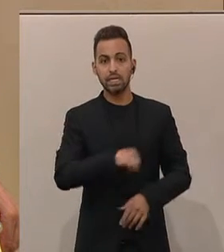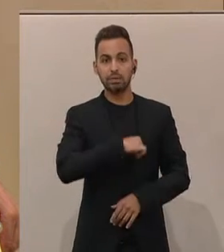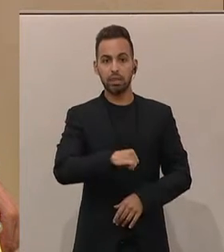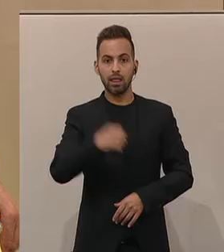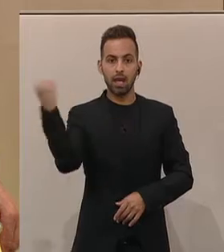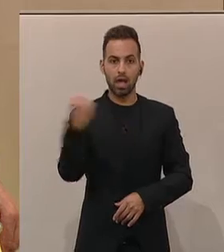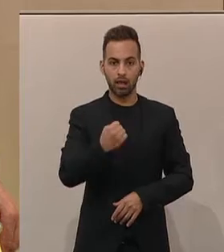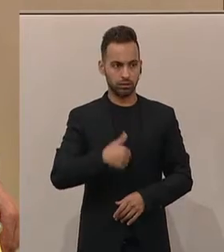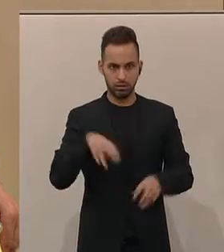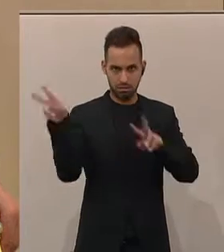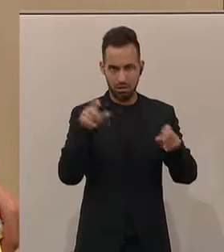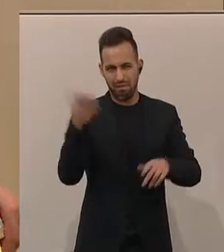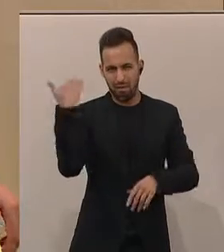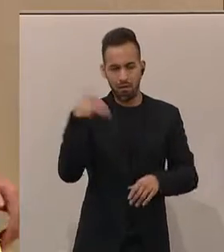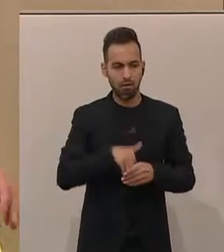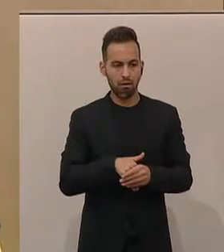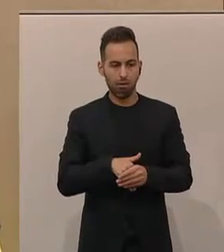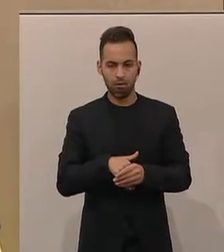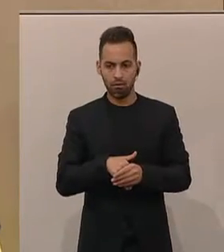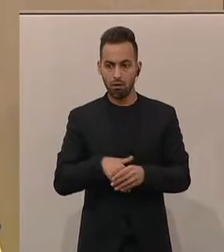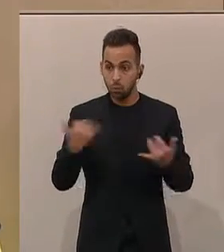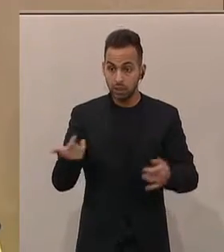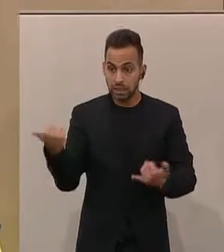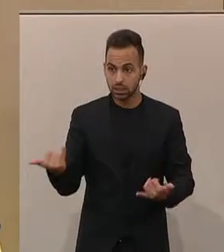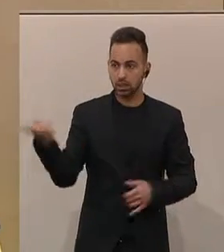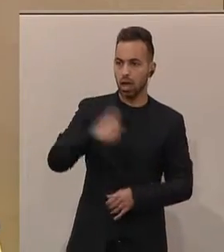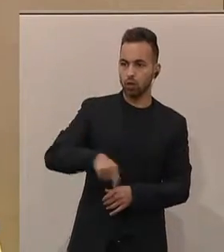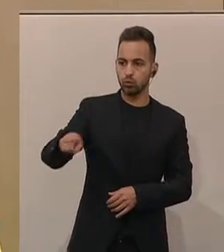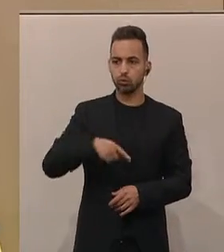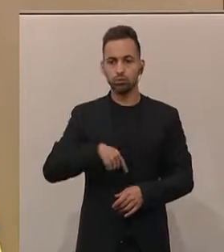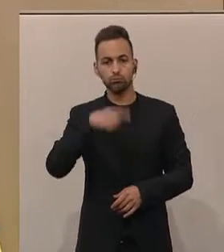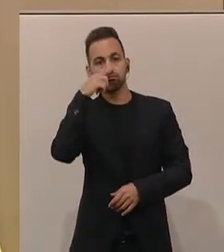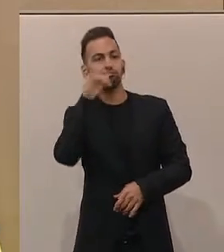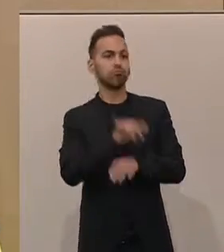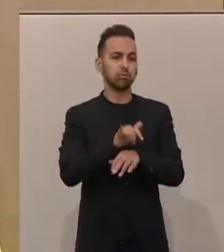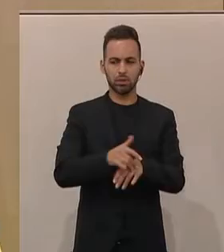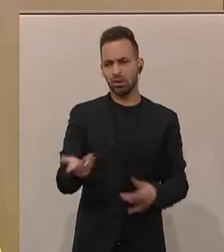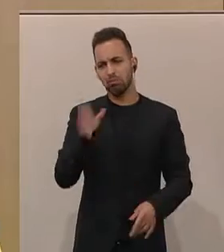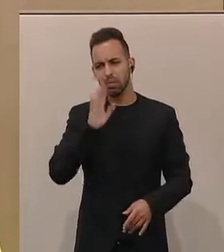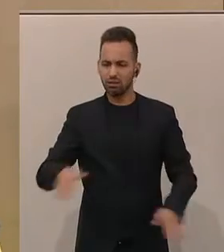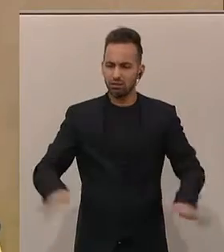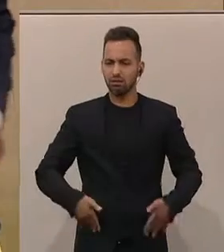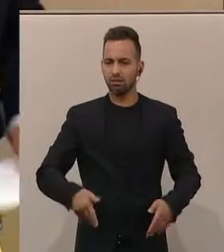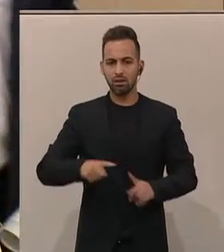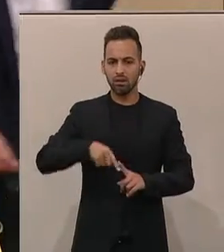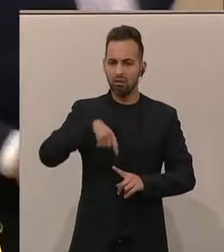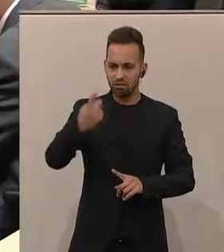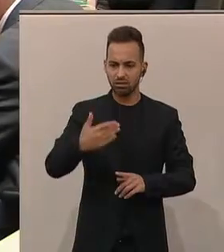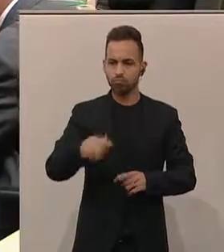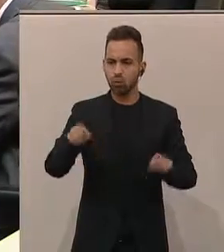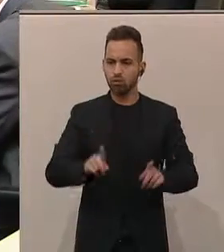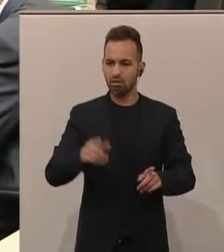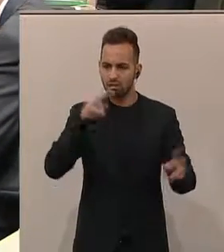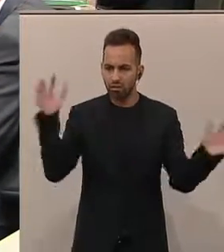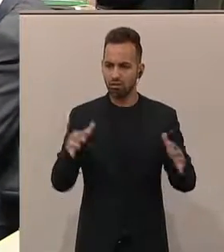zum Geschwindigkeitsthema kommt noch dazu Ignoranz und Überheblichkeit, und das ist nichts Gutes für das Land. Reißen Sie den Zahn für den nächsten Baustellen.